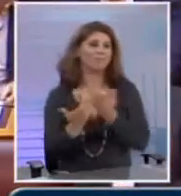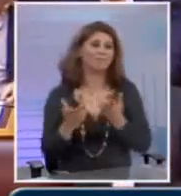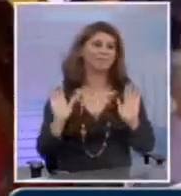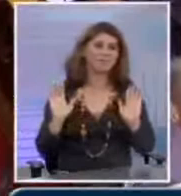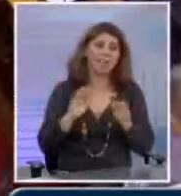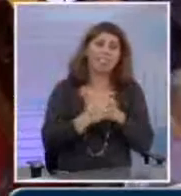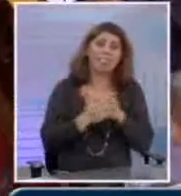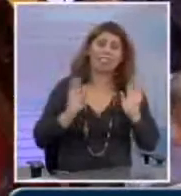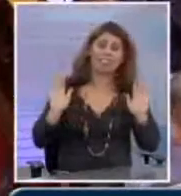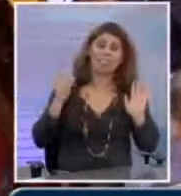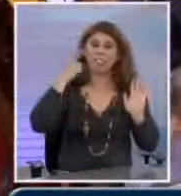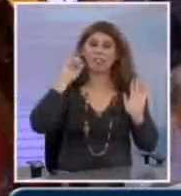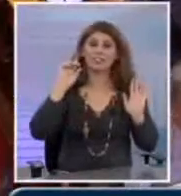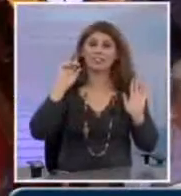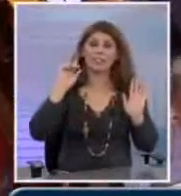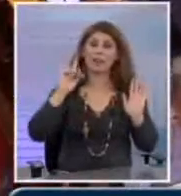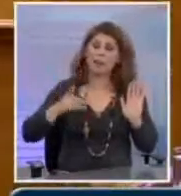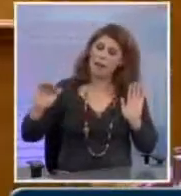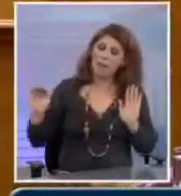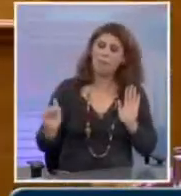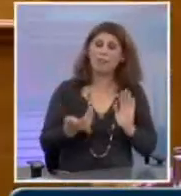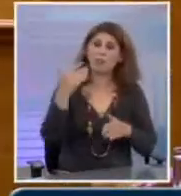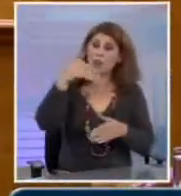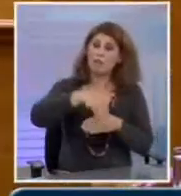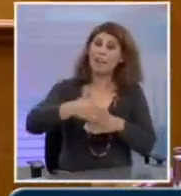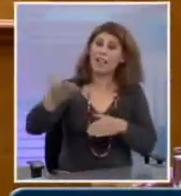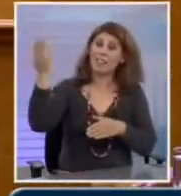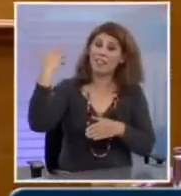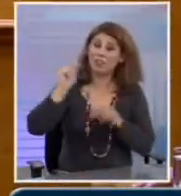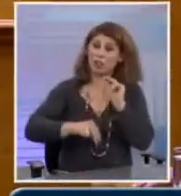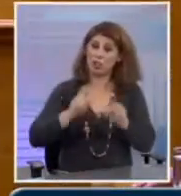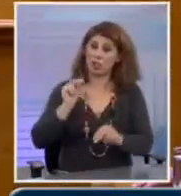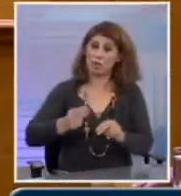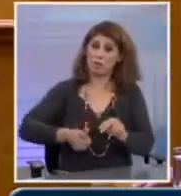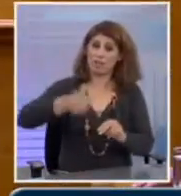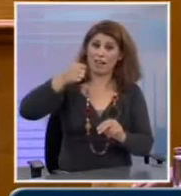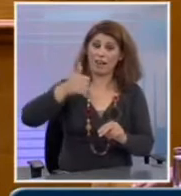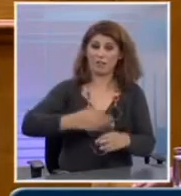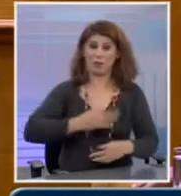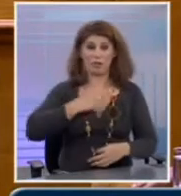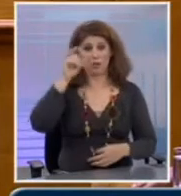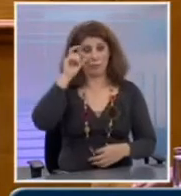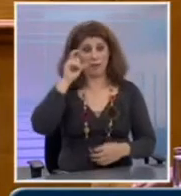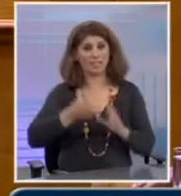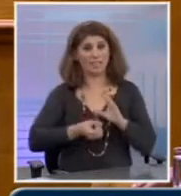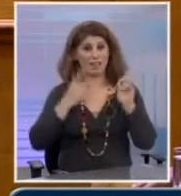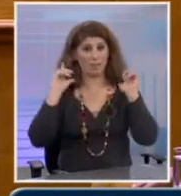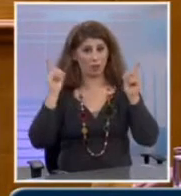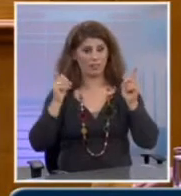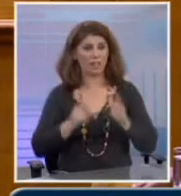Την οποία η Ρίστο Εμπαρόδο, το βράδυ εκείνων των εκλογών που κέρδισε ο κύριος Σαμαράς και η Νέα